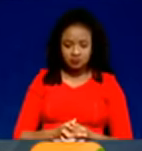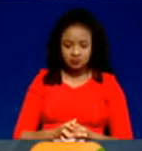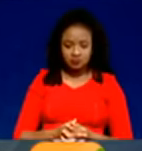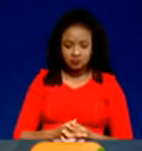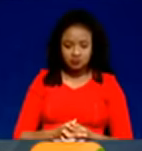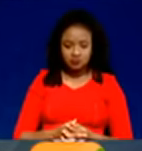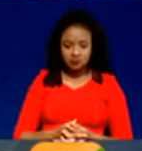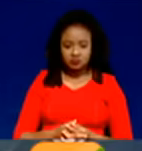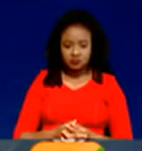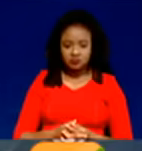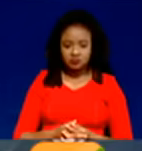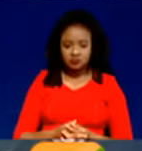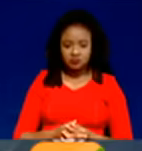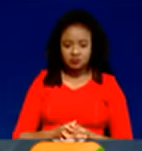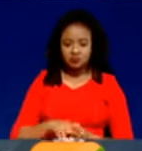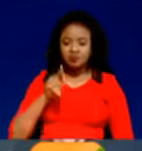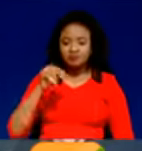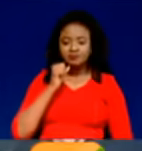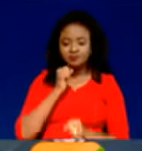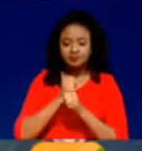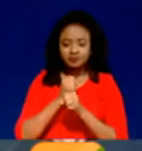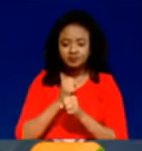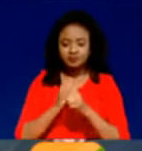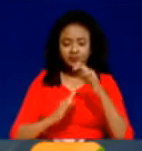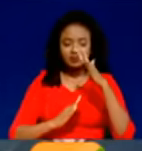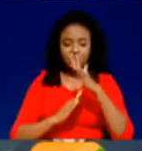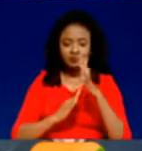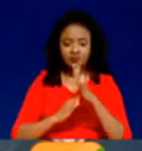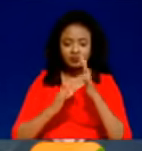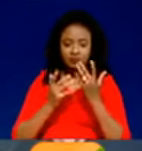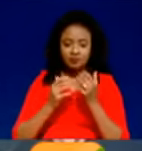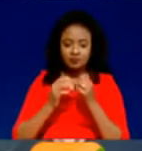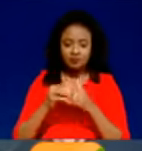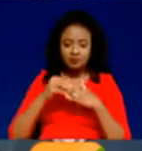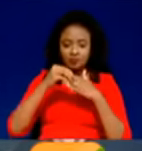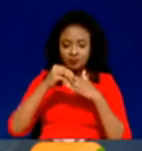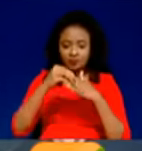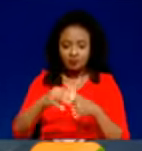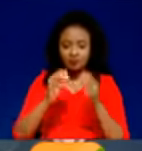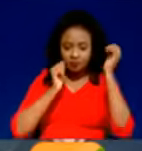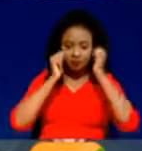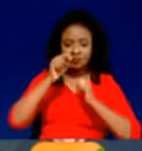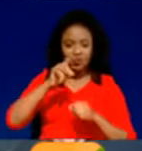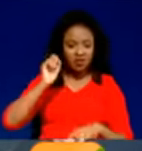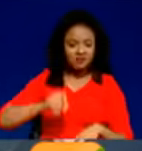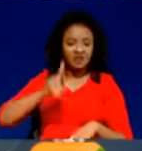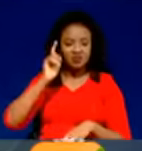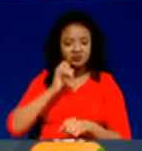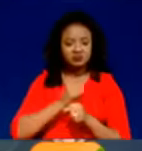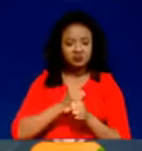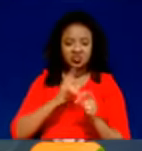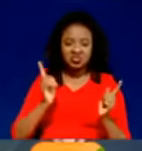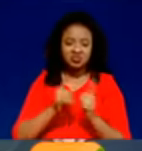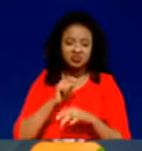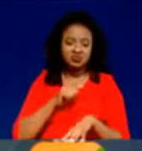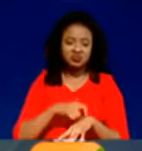Jenerali Francis Omondi Ogola alihudumu kama mkuu wa majeshi kwa chini ya muda wa mwaka mmoja, akiwa wa kwanza kuhudumu kwa muda mfupi zaidi kwenye wadhifa